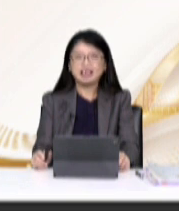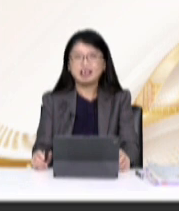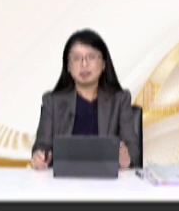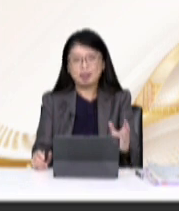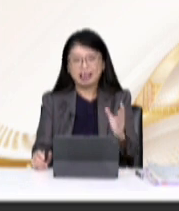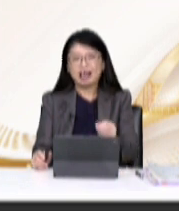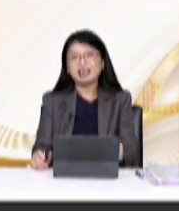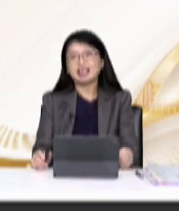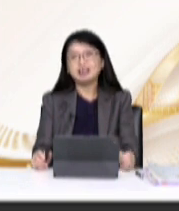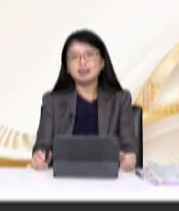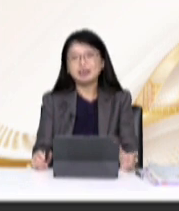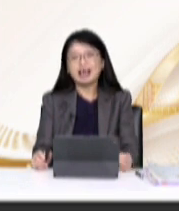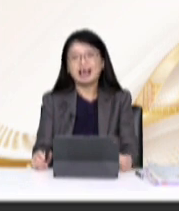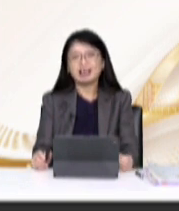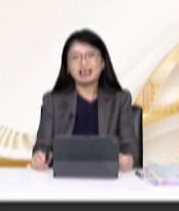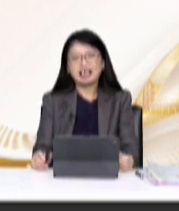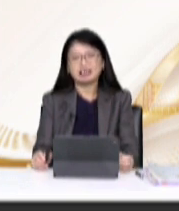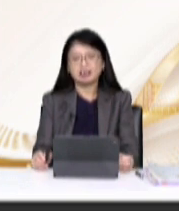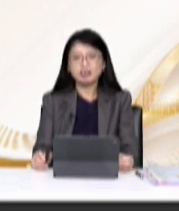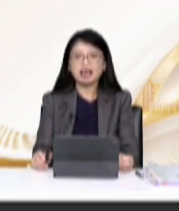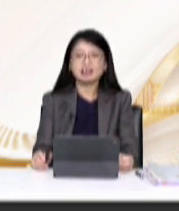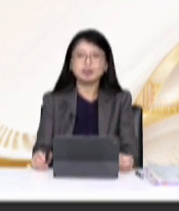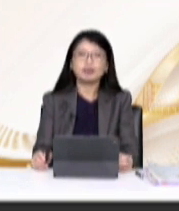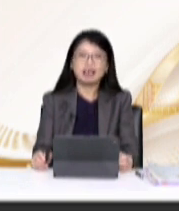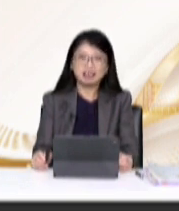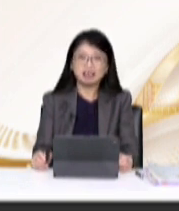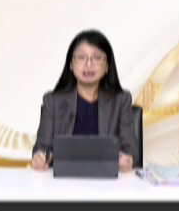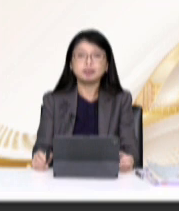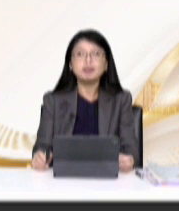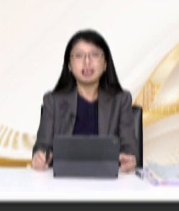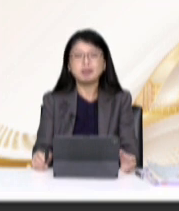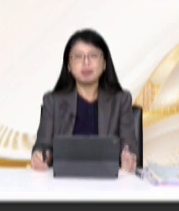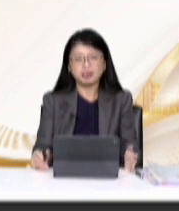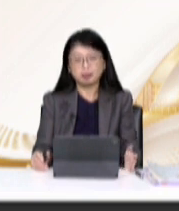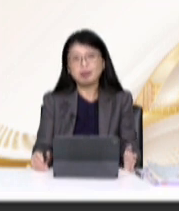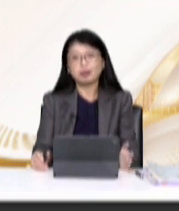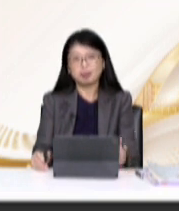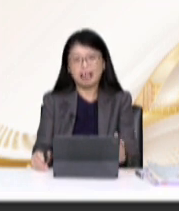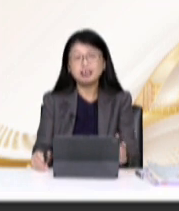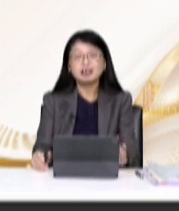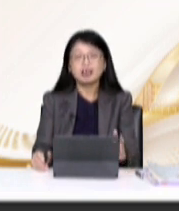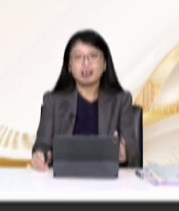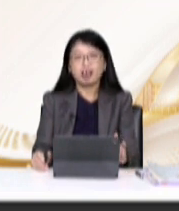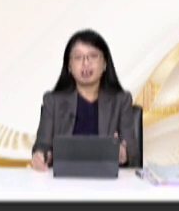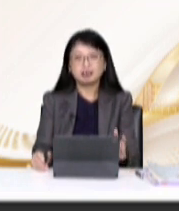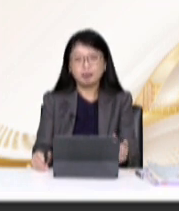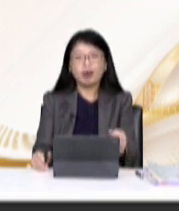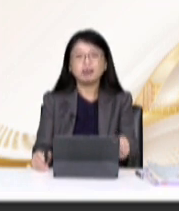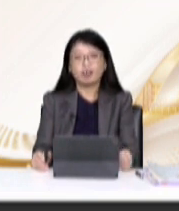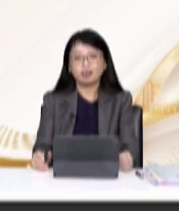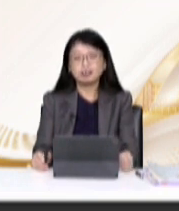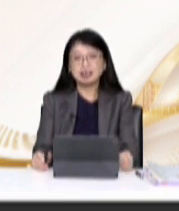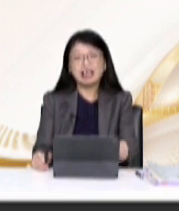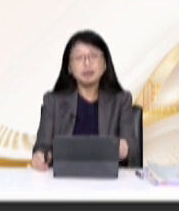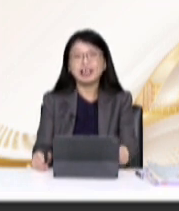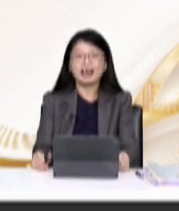เนี่ยบางครั้งเนี่ยท่านดูเนื้อหาแล้วท่านอาจจะต้องการกำหนดรายละเอียดอื่นเพิ่มเติมให้เหมาะสมกับกฎหมายเฉพาะ